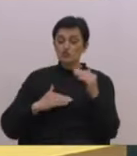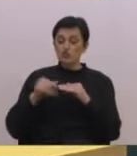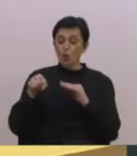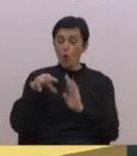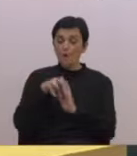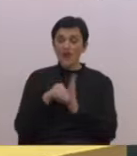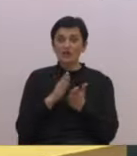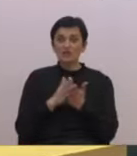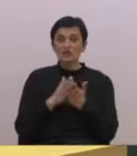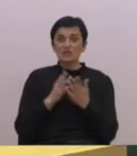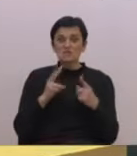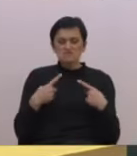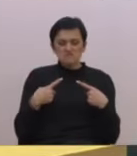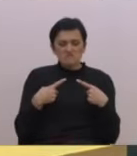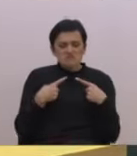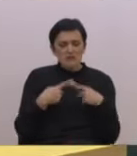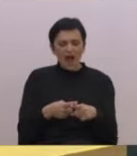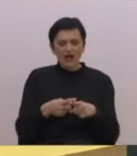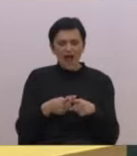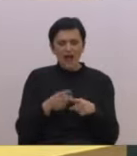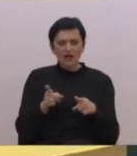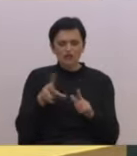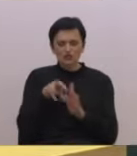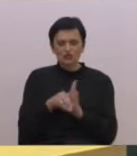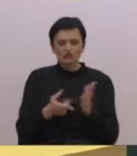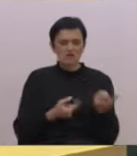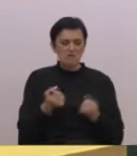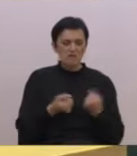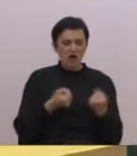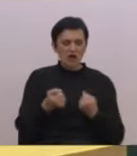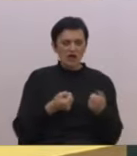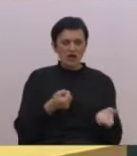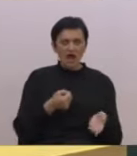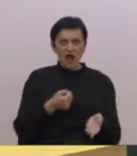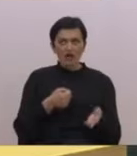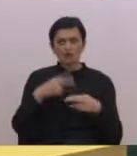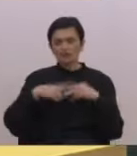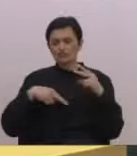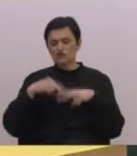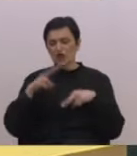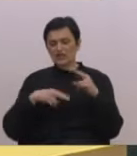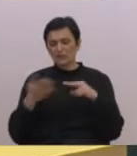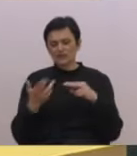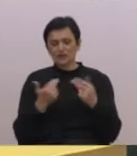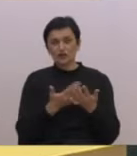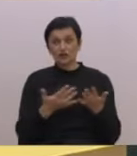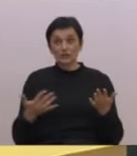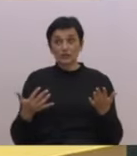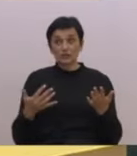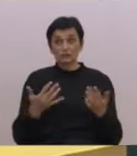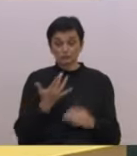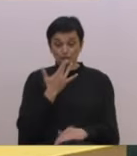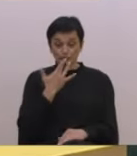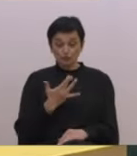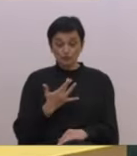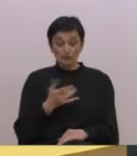რომლებსაც მექანიკურ რაღაცებთან არის და ურთიერთობა მანქანა იქნება ეს, არც მშენებლობა იქნება თუ ასე შემდეგ. და პოლიტიკა